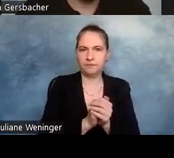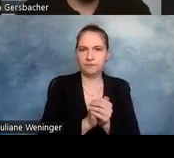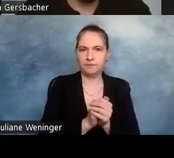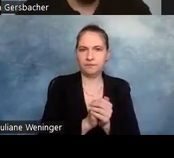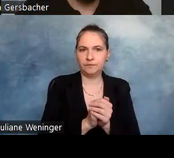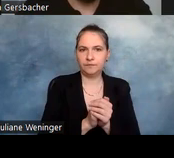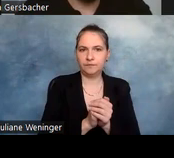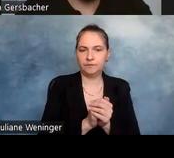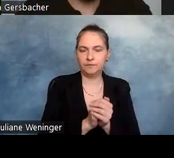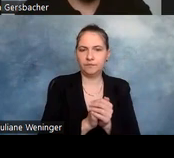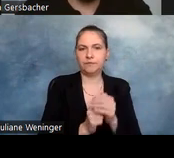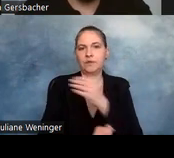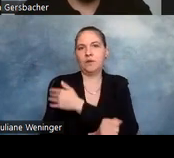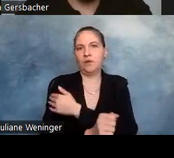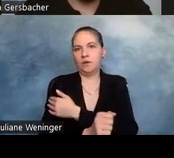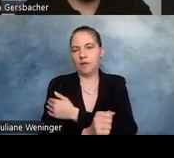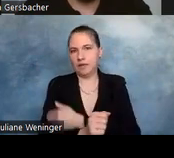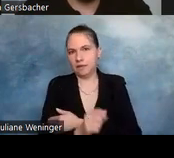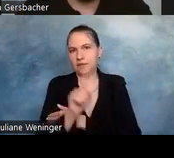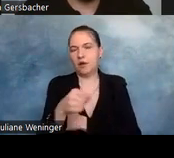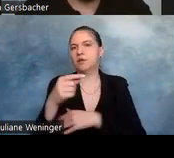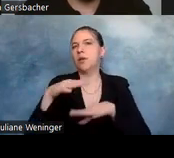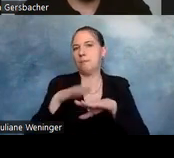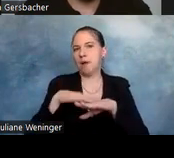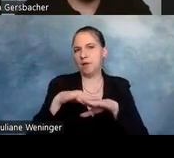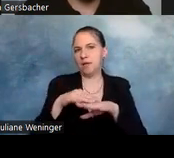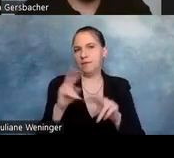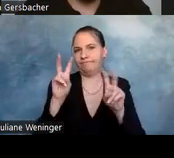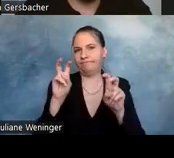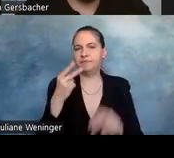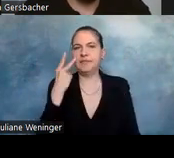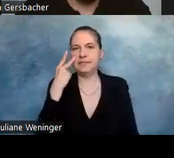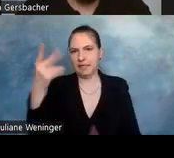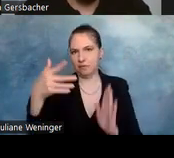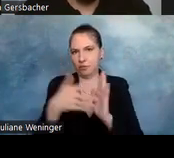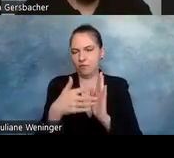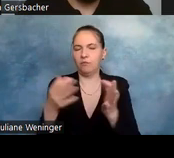prüfen. Und zusätzlich ist aber immer noch eine manuelle Sichtprüfung notwendig.